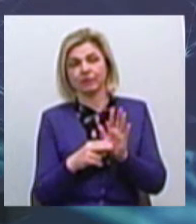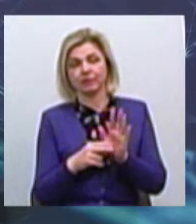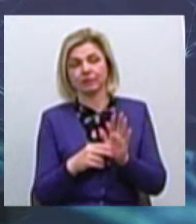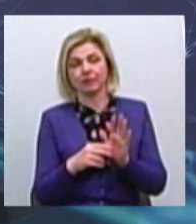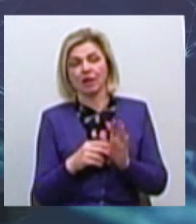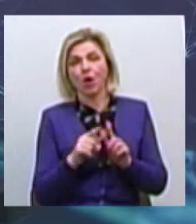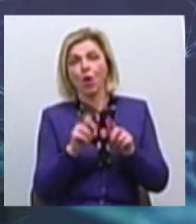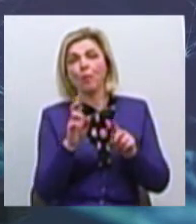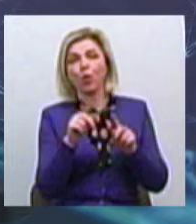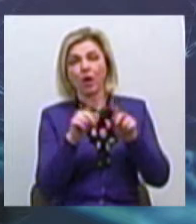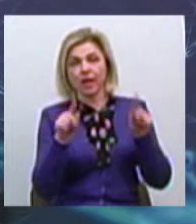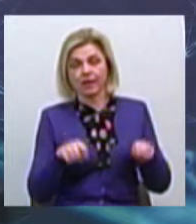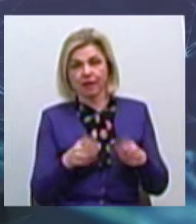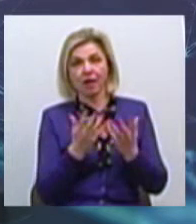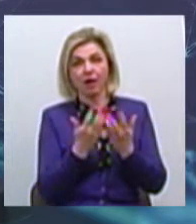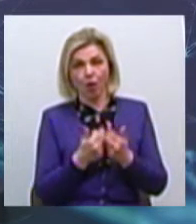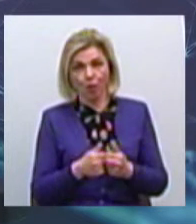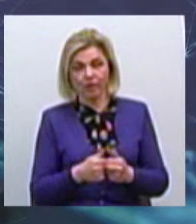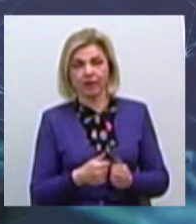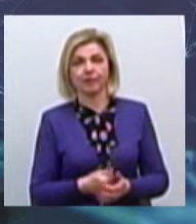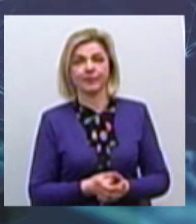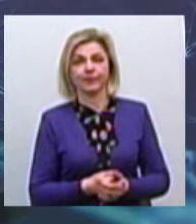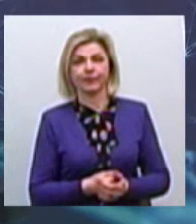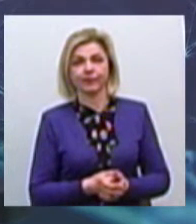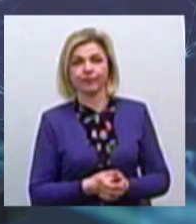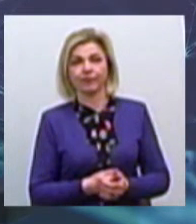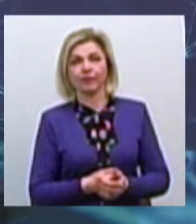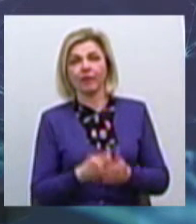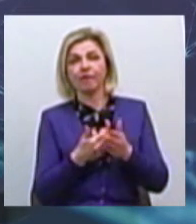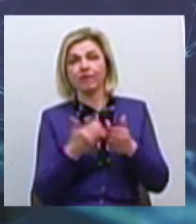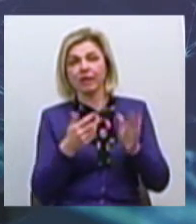99,67 бюлетенів враховані. Від